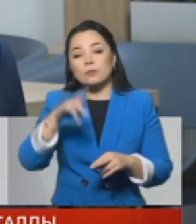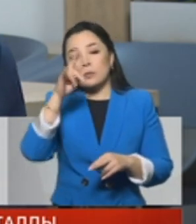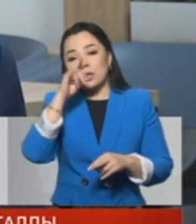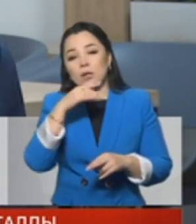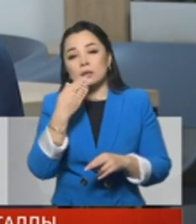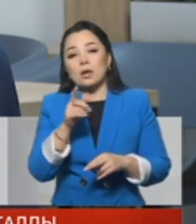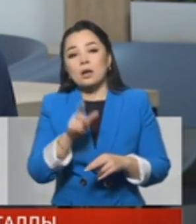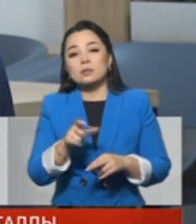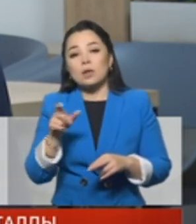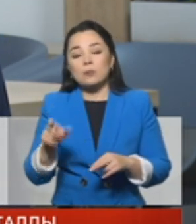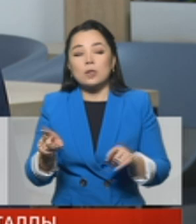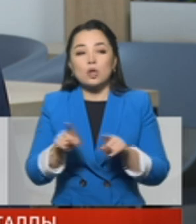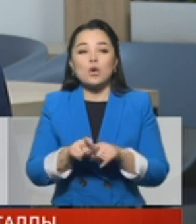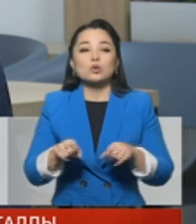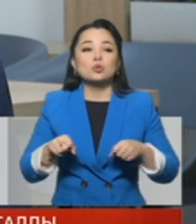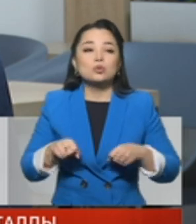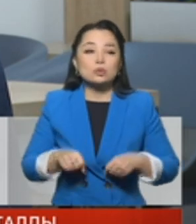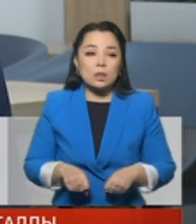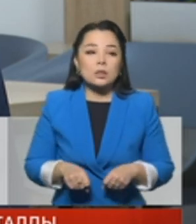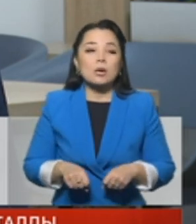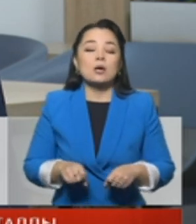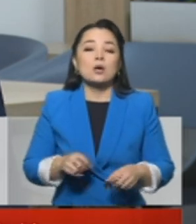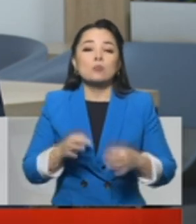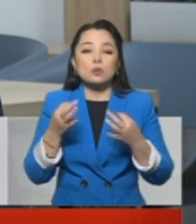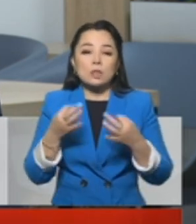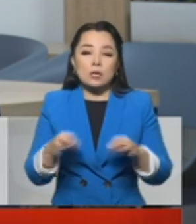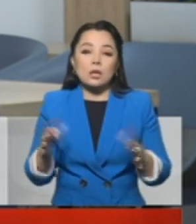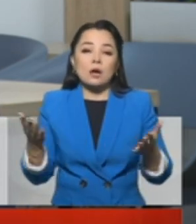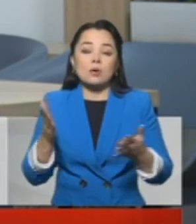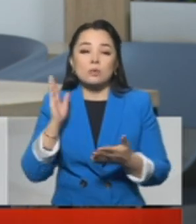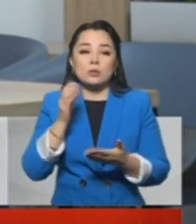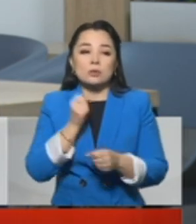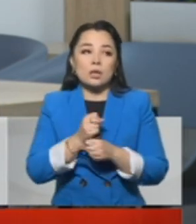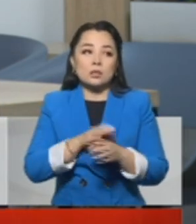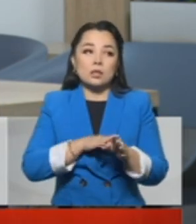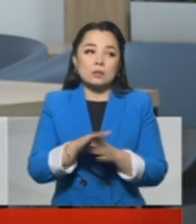Қазақстандағы азаматтардың құқықтары мен бостандықтары қалай болуы керек.